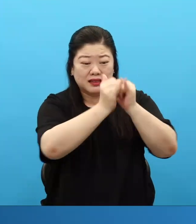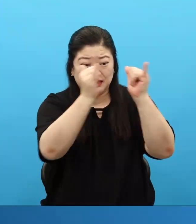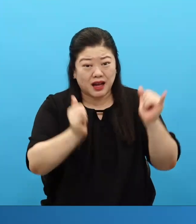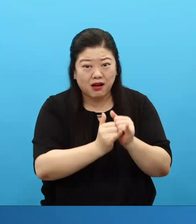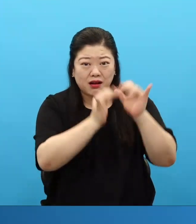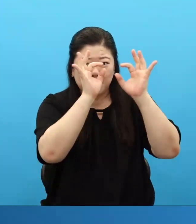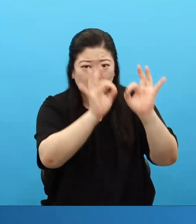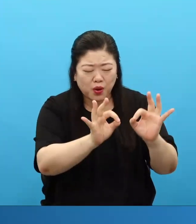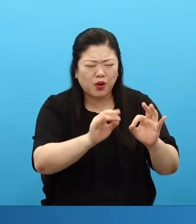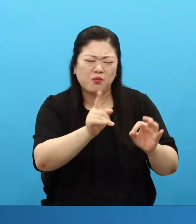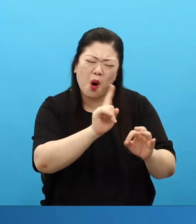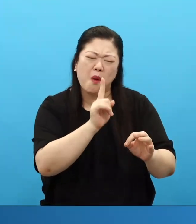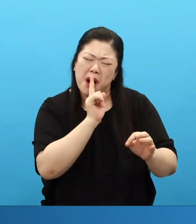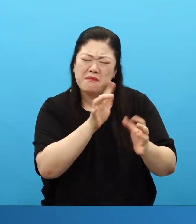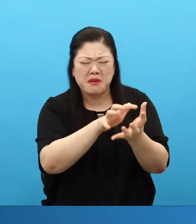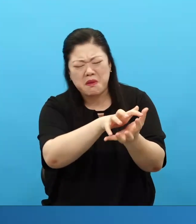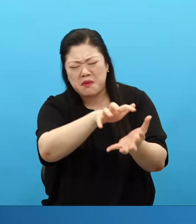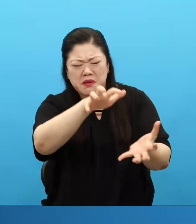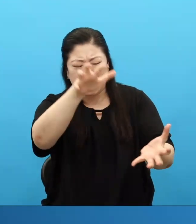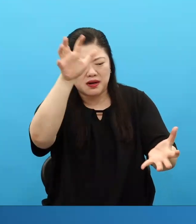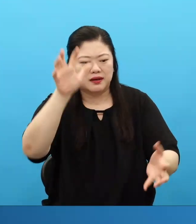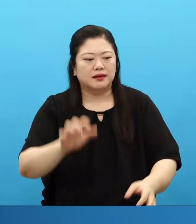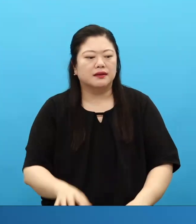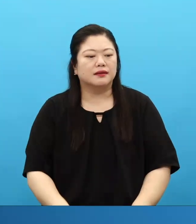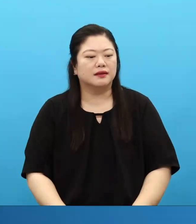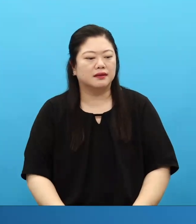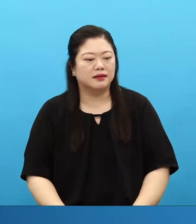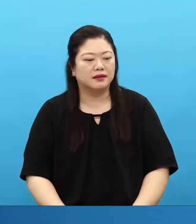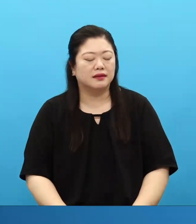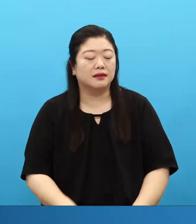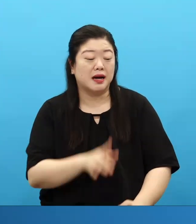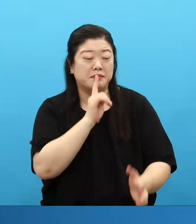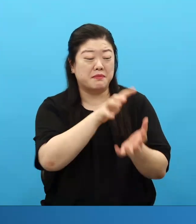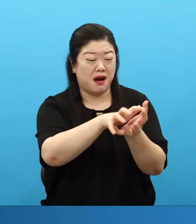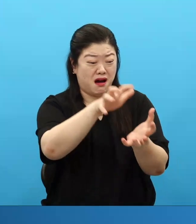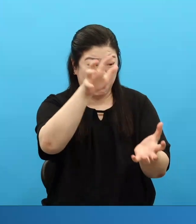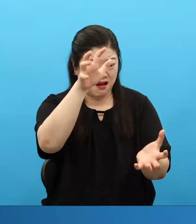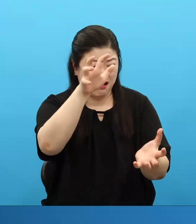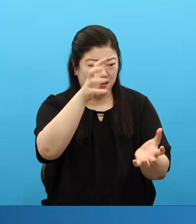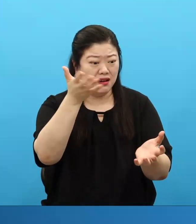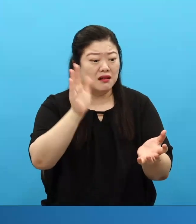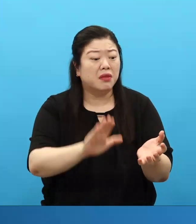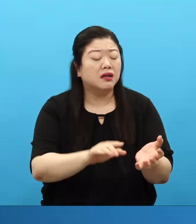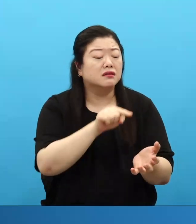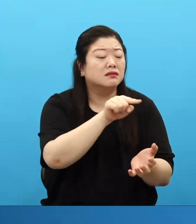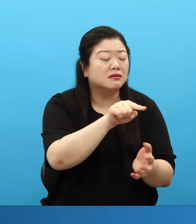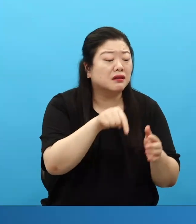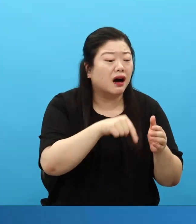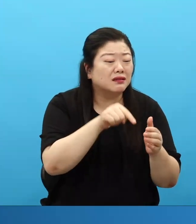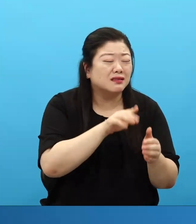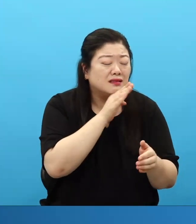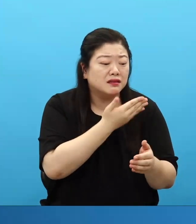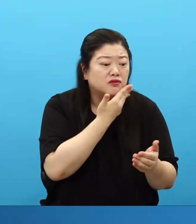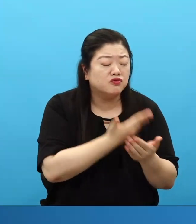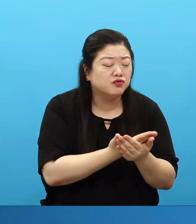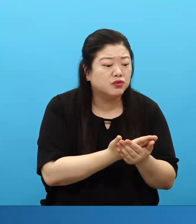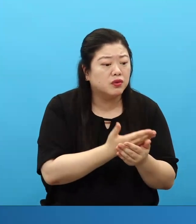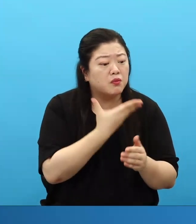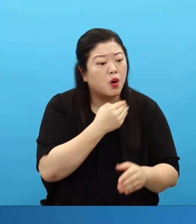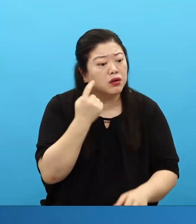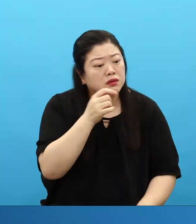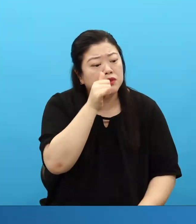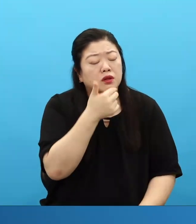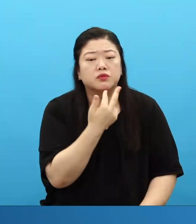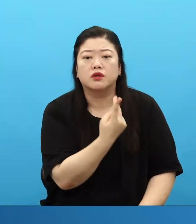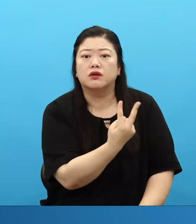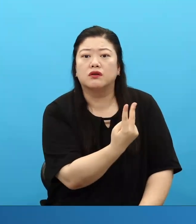sounds right. All the things in this world 사람 sound 살리지 right. 못하는 말은 필요 없는 말이에요. But the words that don't save others are unnecessary words. 이 사람들을 잡은 건 뭐예요?